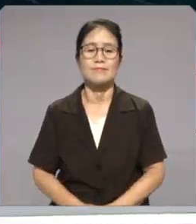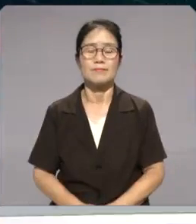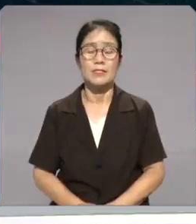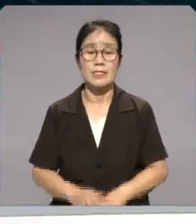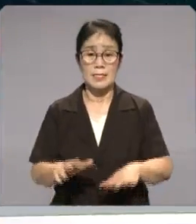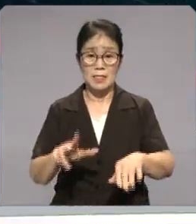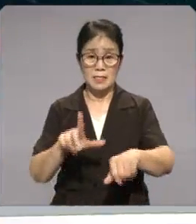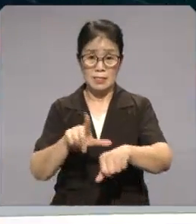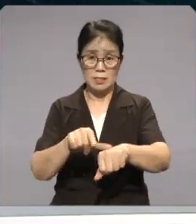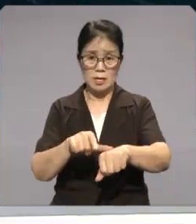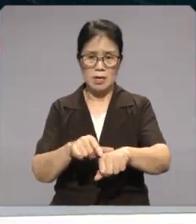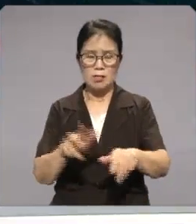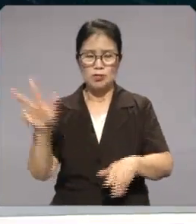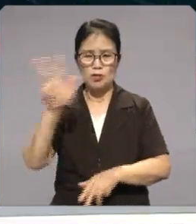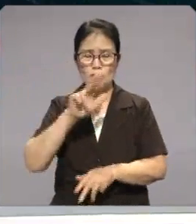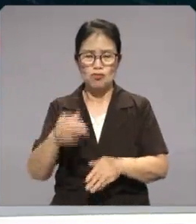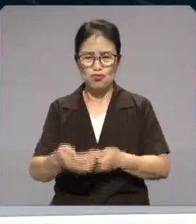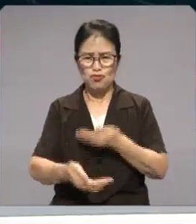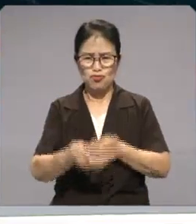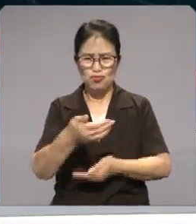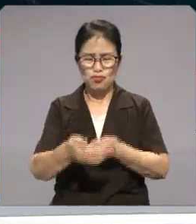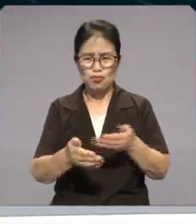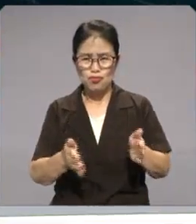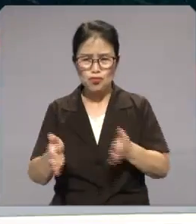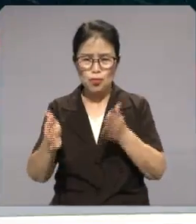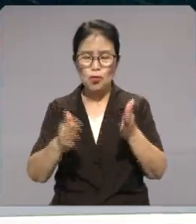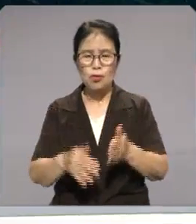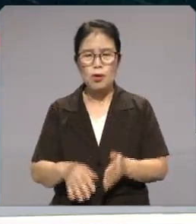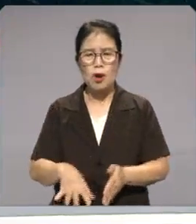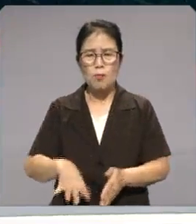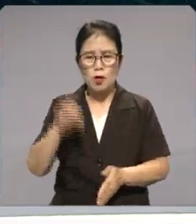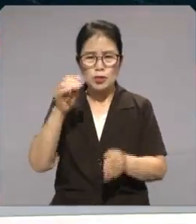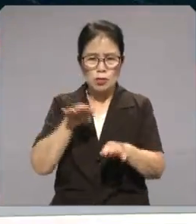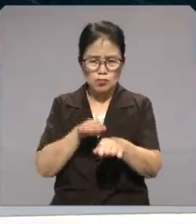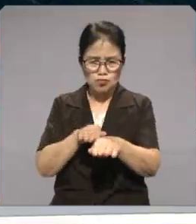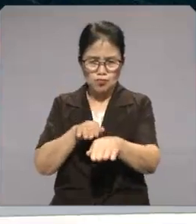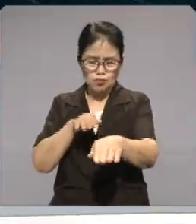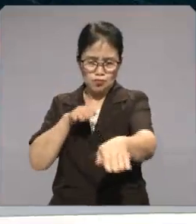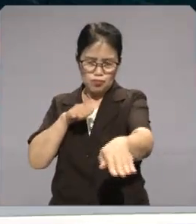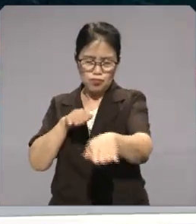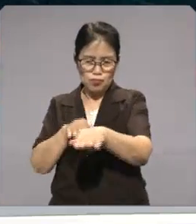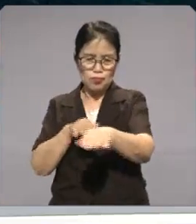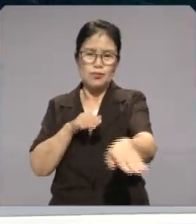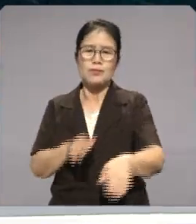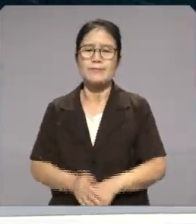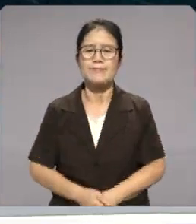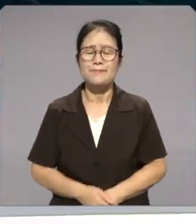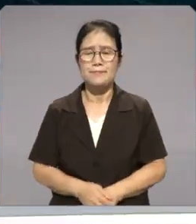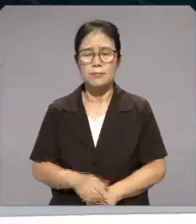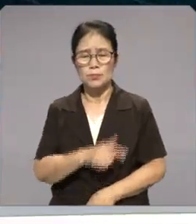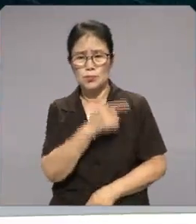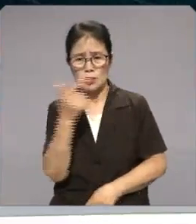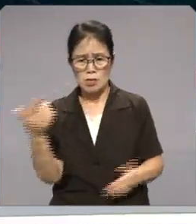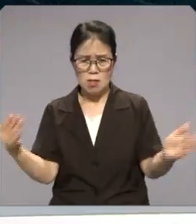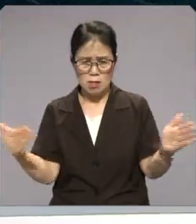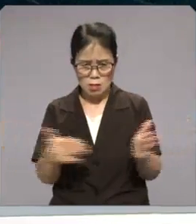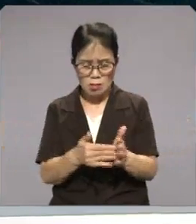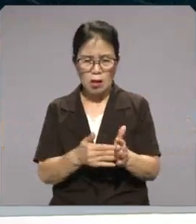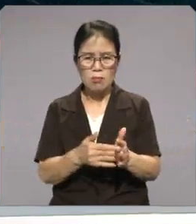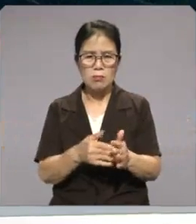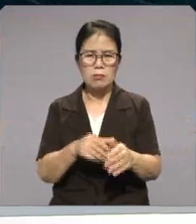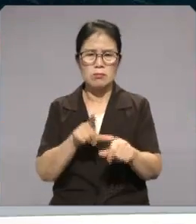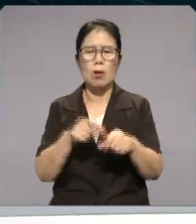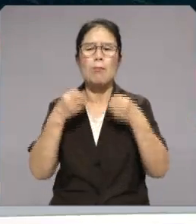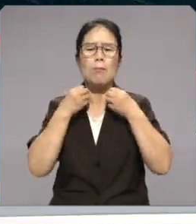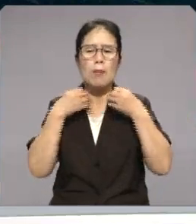이 시각 현재 전국 주요 도로는 연휴보다 하루 먼저 귀성길에 오른 차량이 줄을 잇고 있습니다. 퇴근길 차량들과도 맞물리고